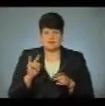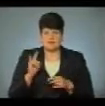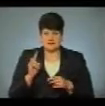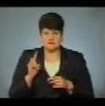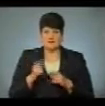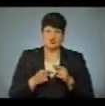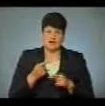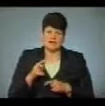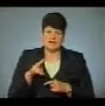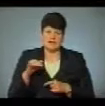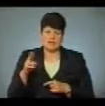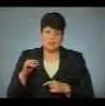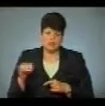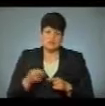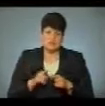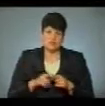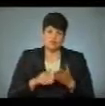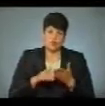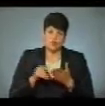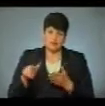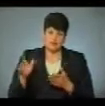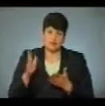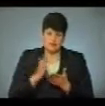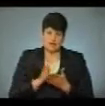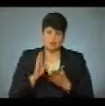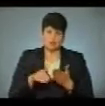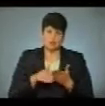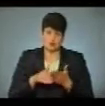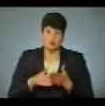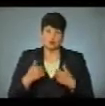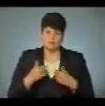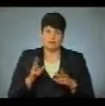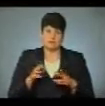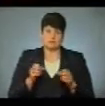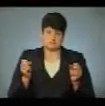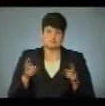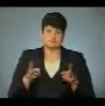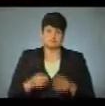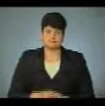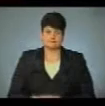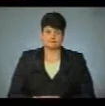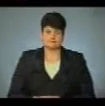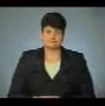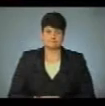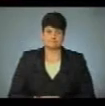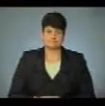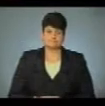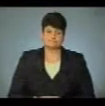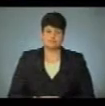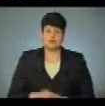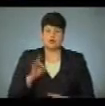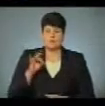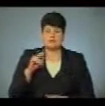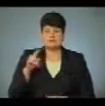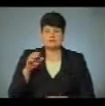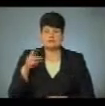через Лілю, то воно все, ніби що волонтери є, будуть допомагати, то ми так ризикнули. Роман Задорожний –